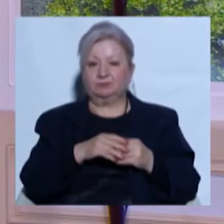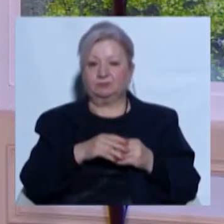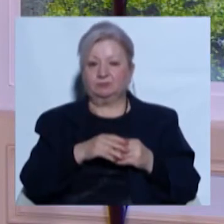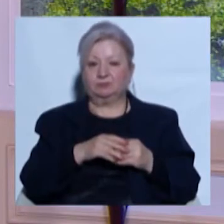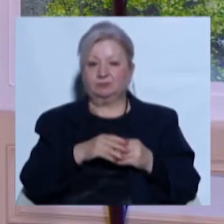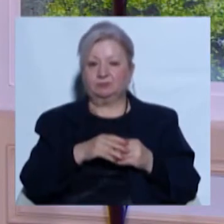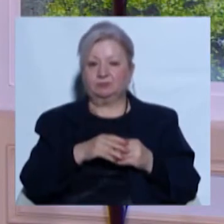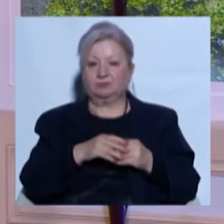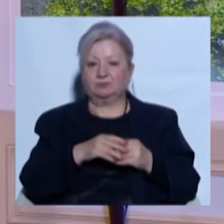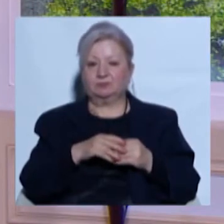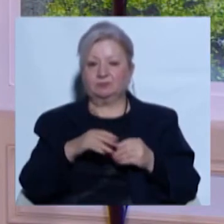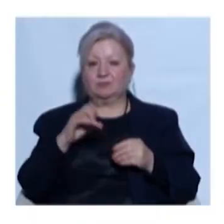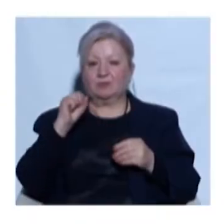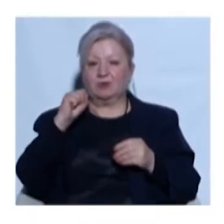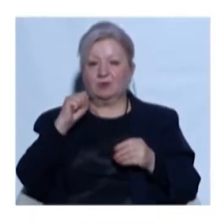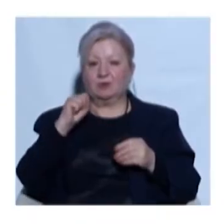Georgi Antsukhelidze,